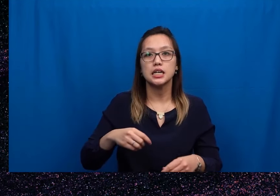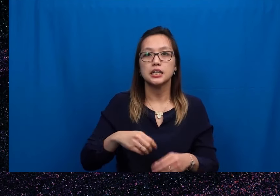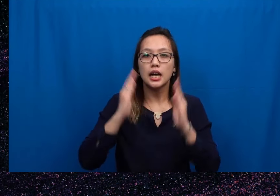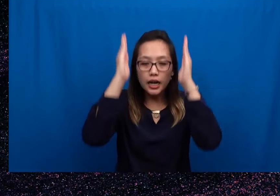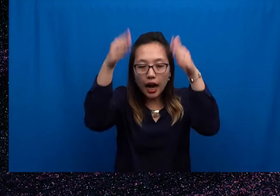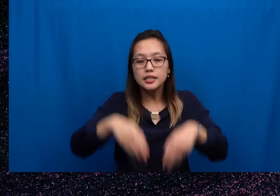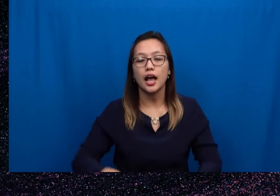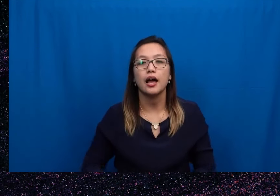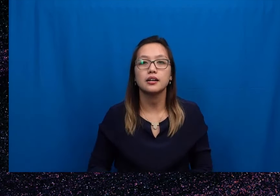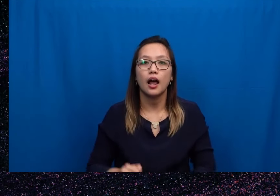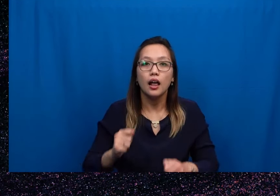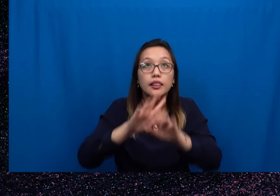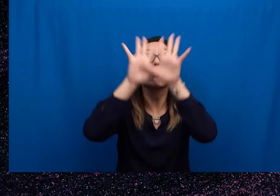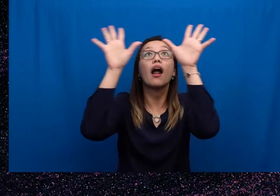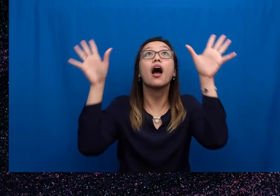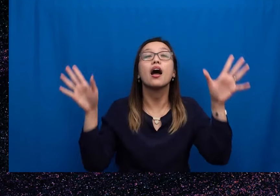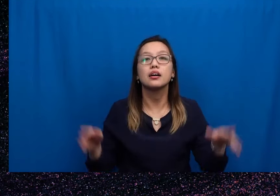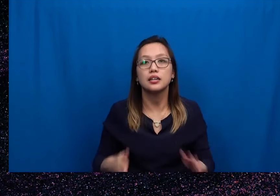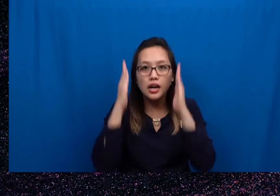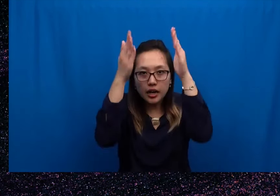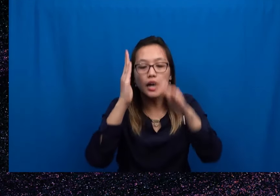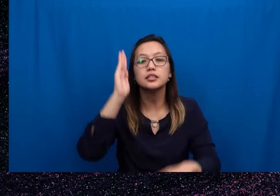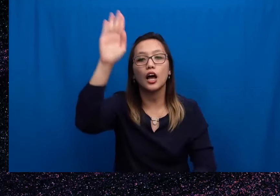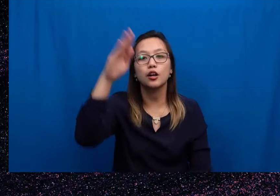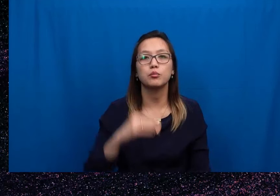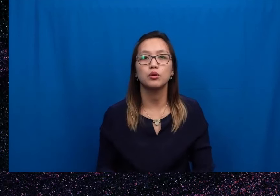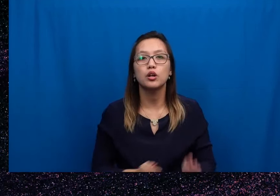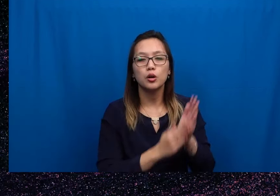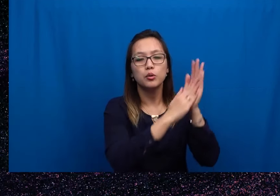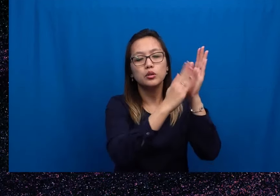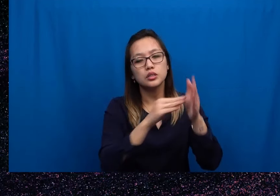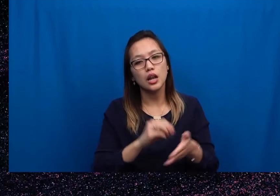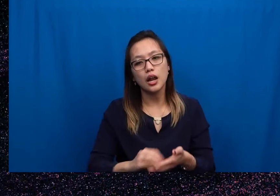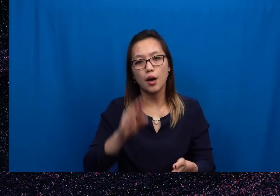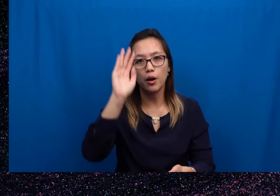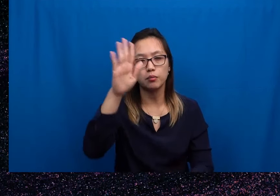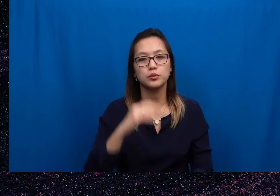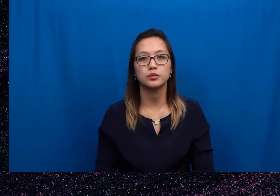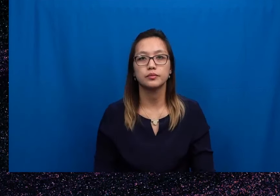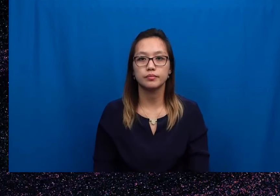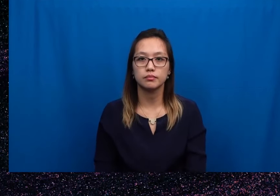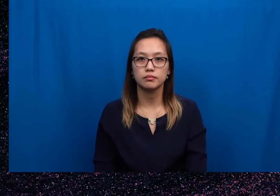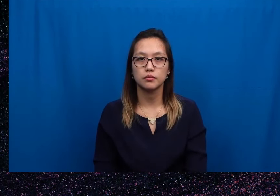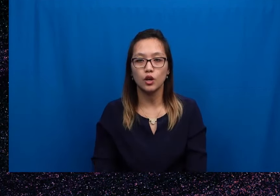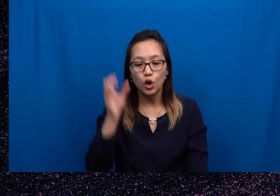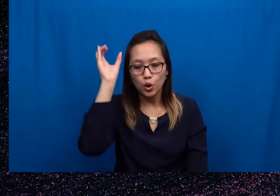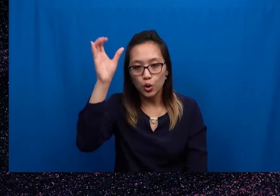kerajaan-Mu Tuhan. Terpujilah nama-Mu. Dan bagi yang sedang